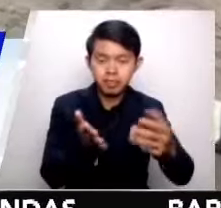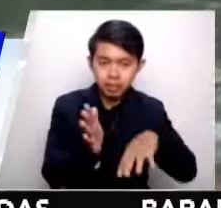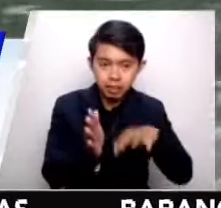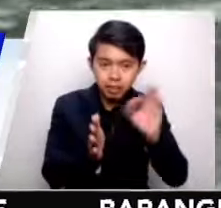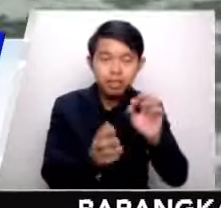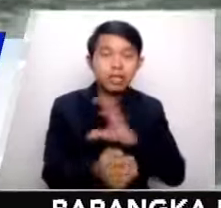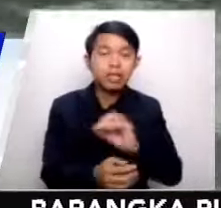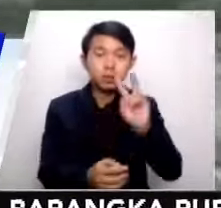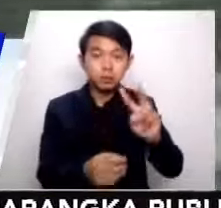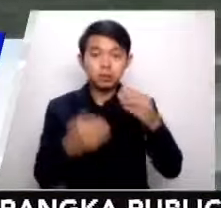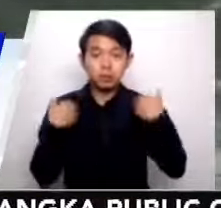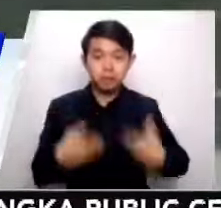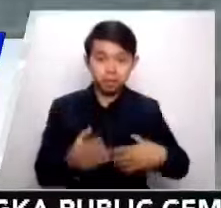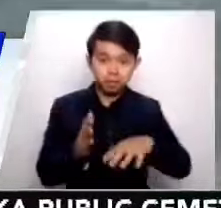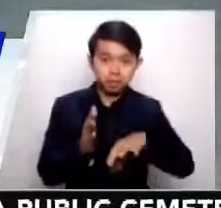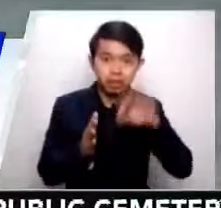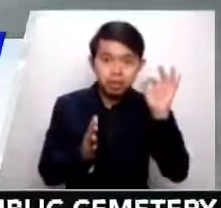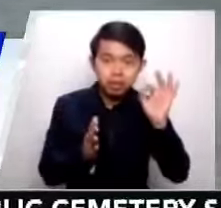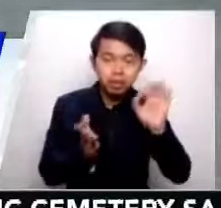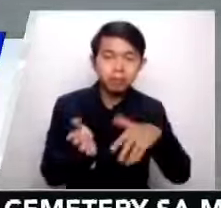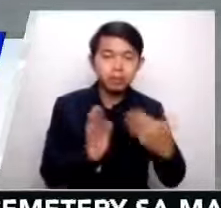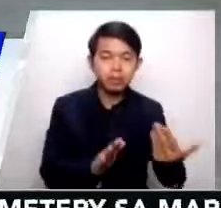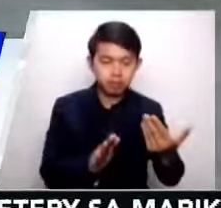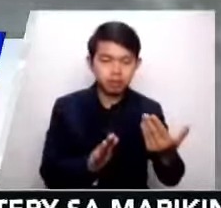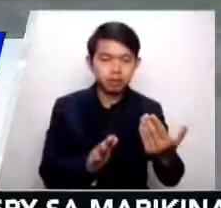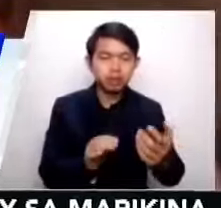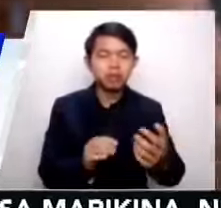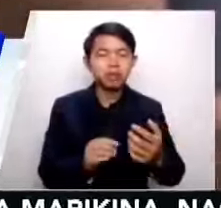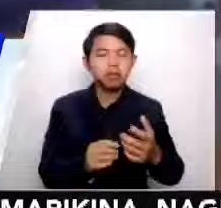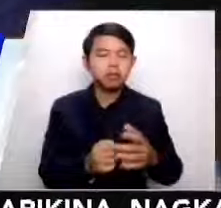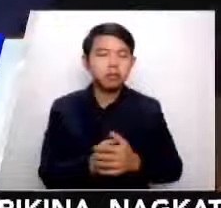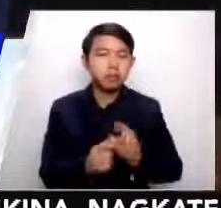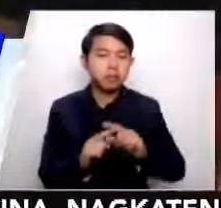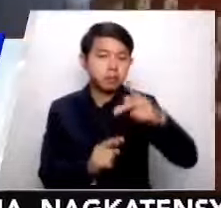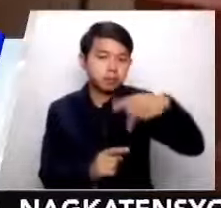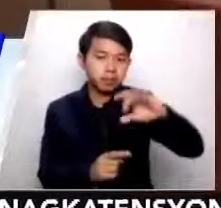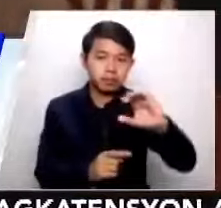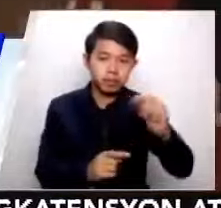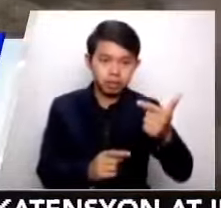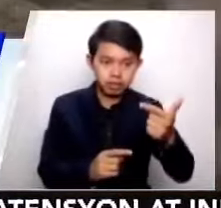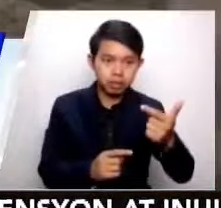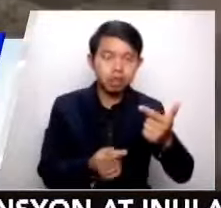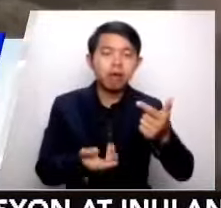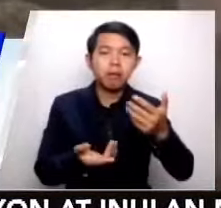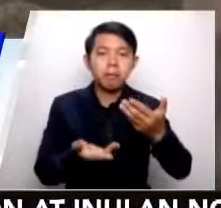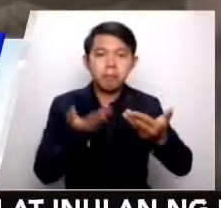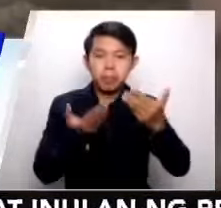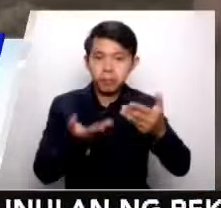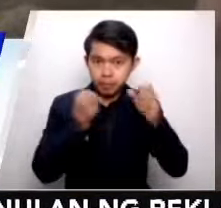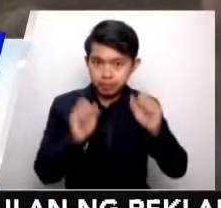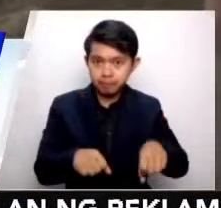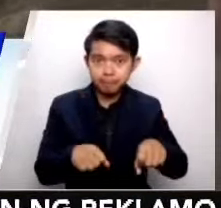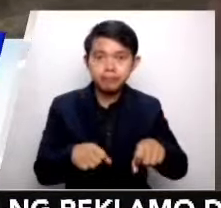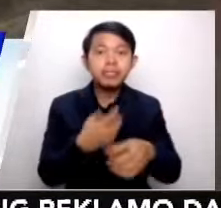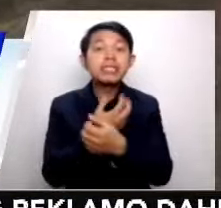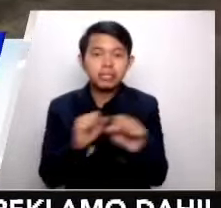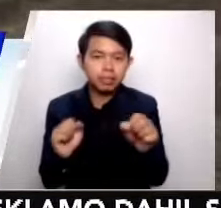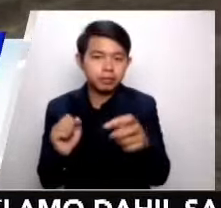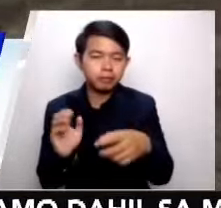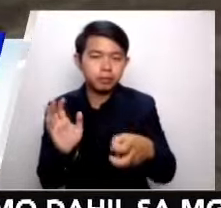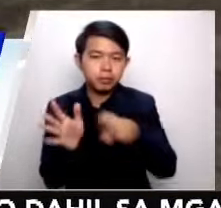ng mga manging isda. Pero naniniwala ang PCG na posibleng nakasilong o take shelter pa ang mga sakay. Ang